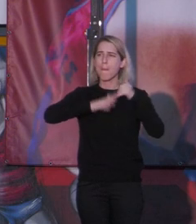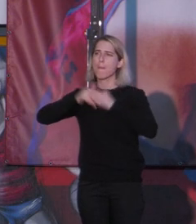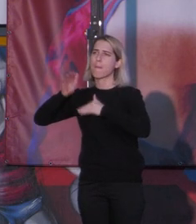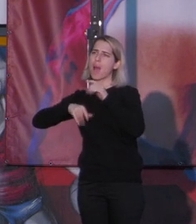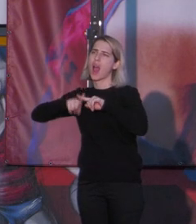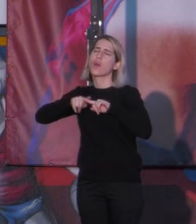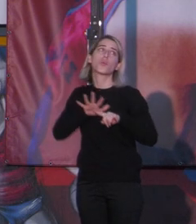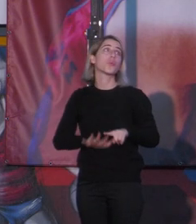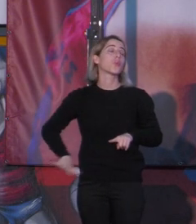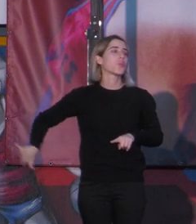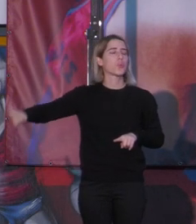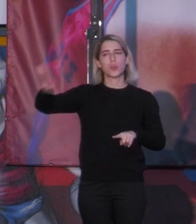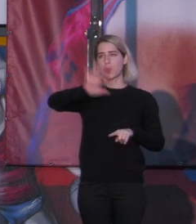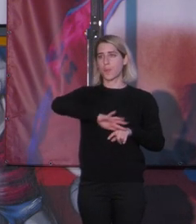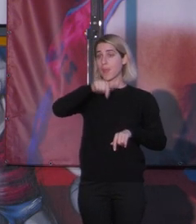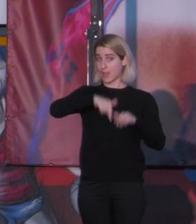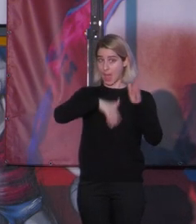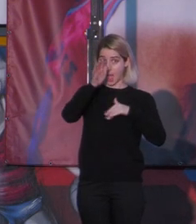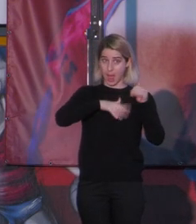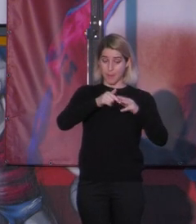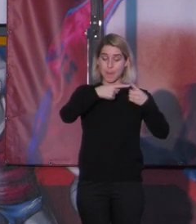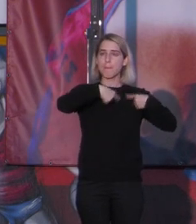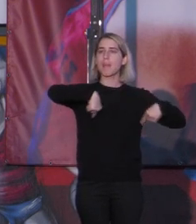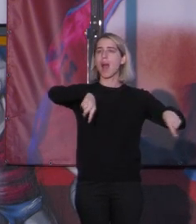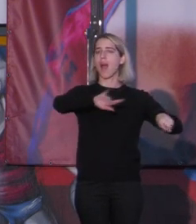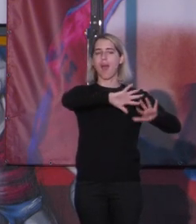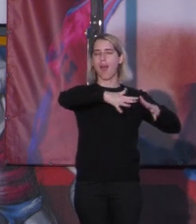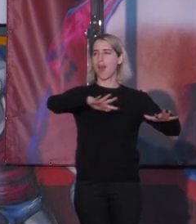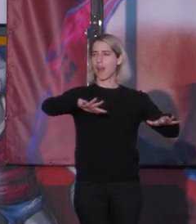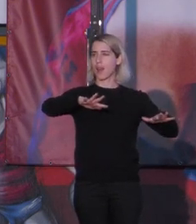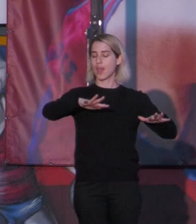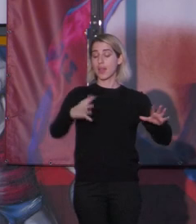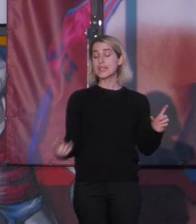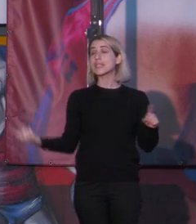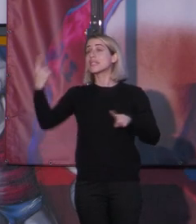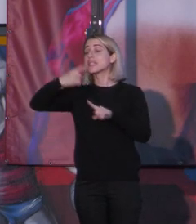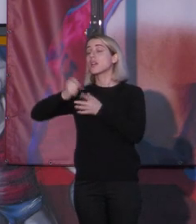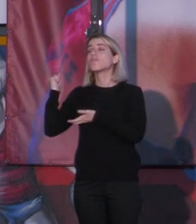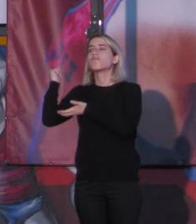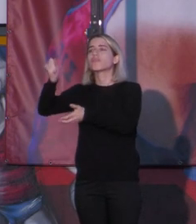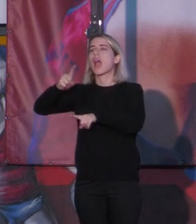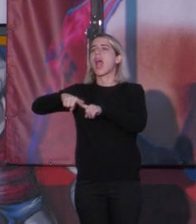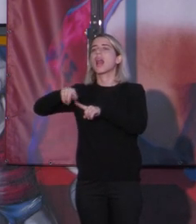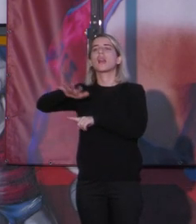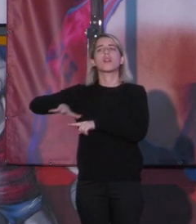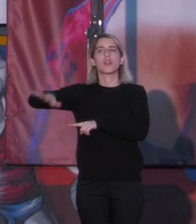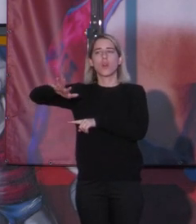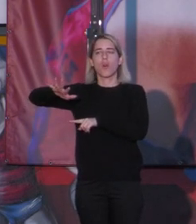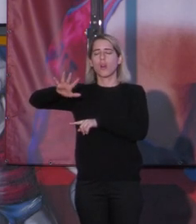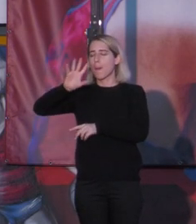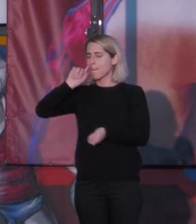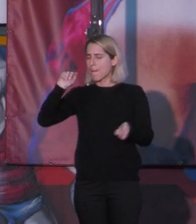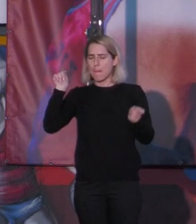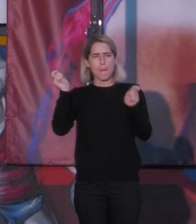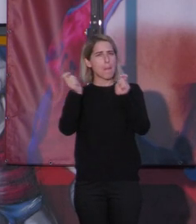χώρα. Η ανάπλαση του παραλιακού μετόπου σε συνδυασμό με την επένδυση του ελληνικού θα μεταμορφώσει όλο τον νότιο